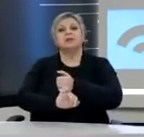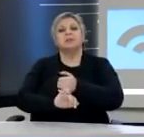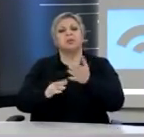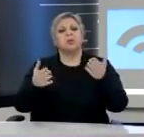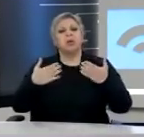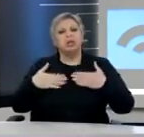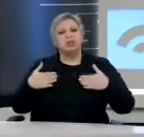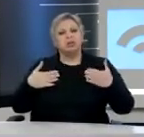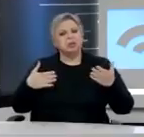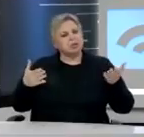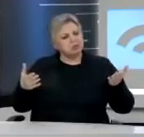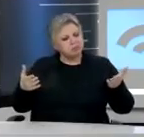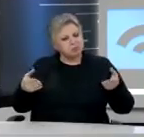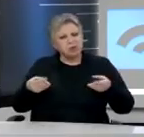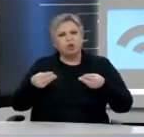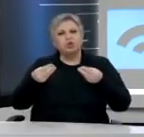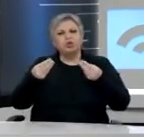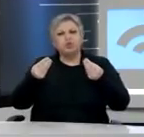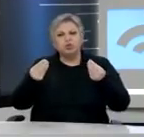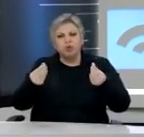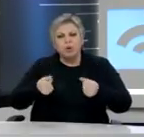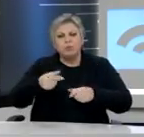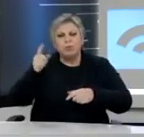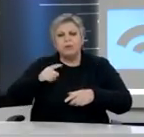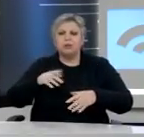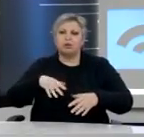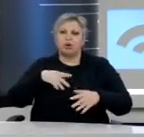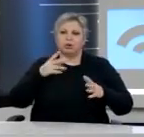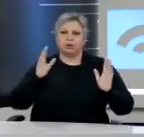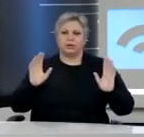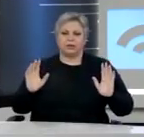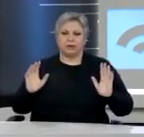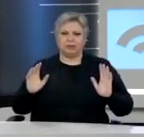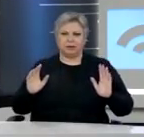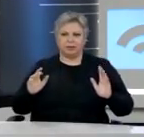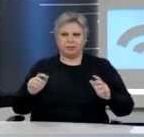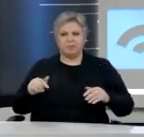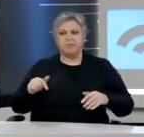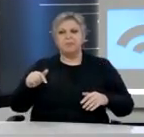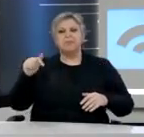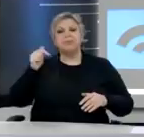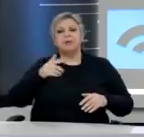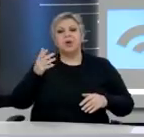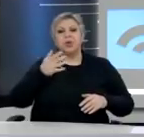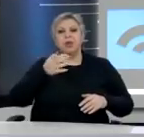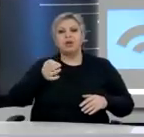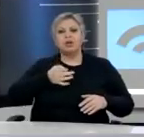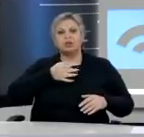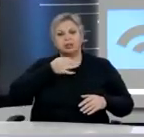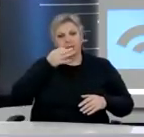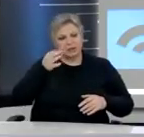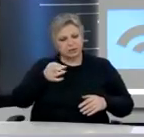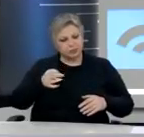Όπως θέλετε και όποτε θέλετε. Έρχομαι τώρα στην ουσία της ρηματικής διακοίνωσης, γιατί πολύ φοβάμαι ότι με αυτά που θα πω